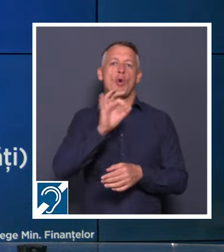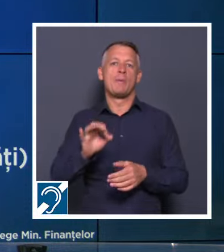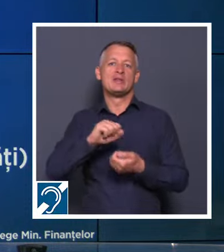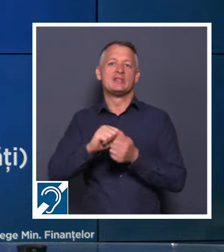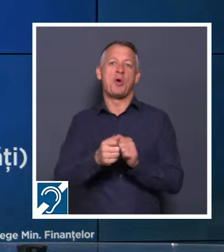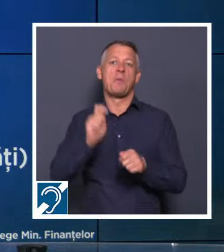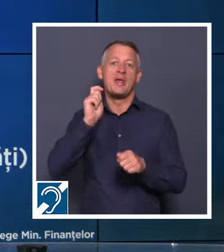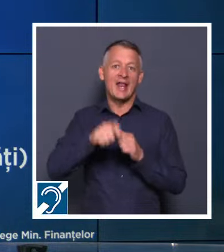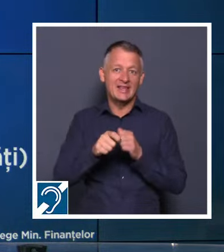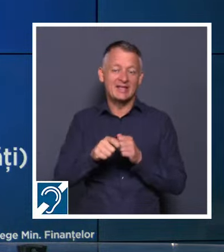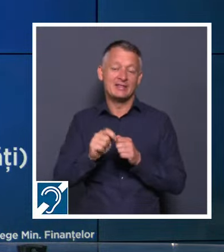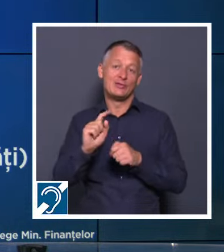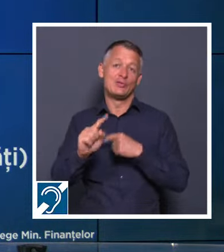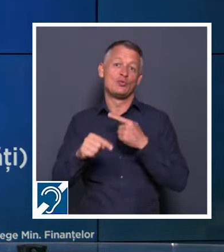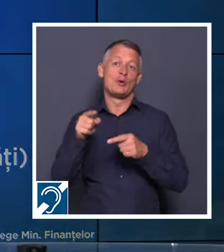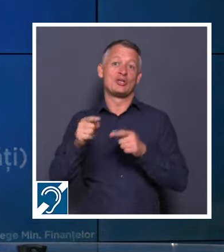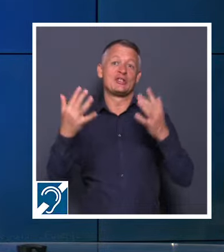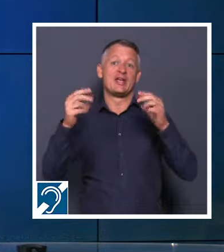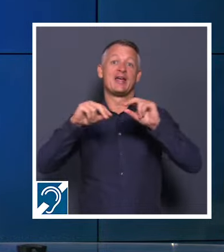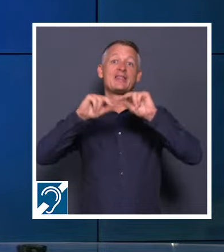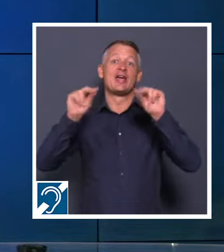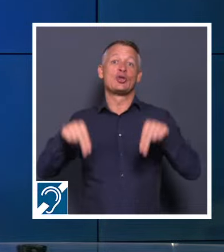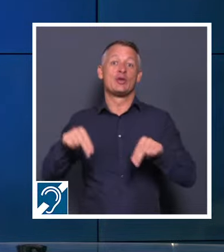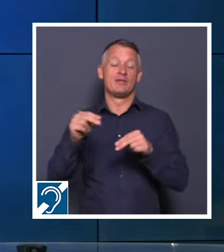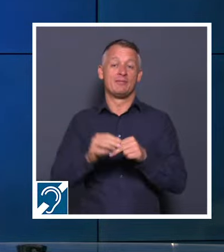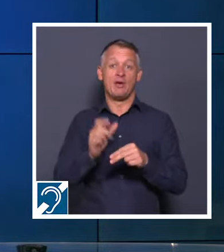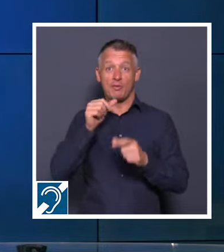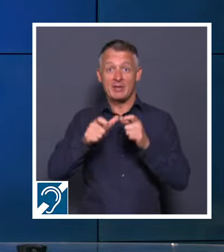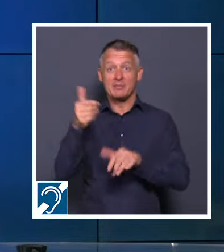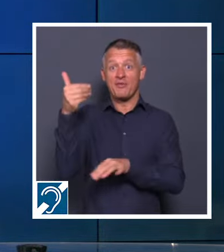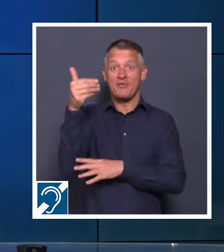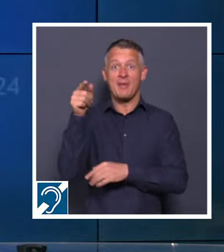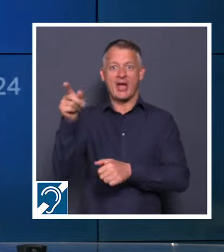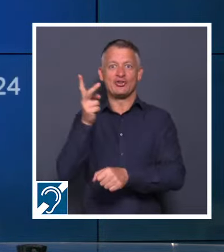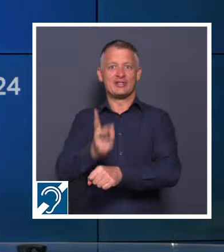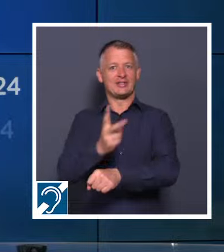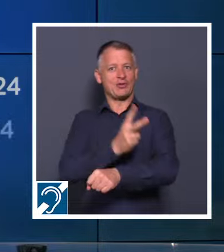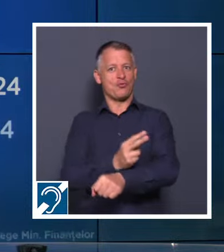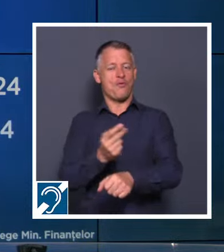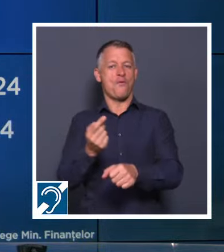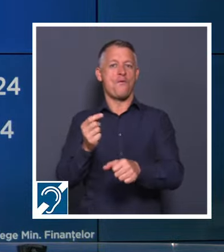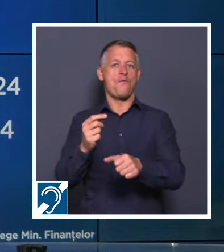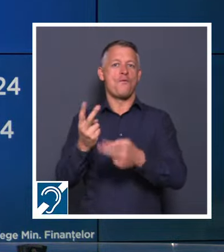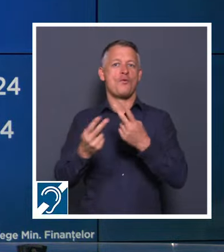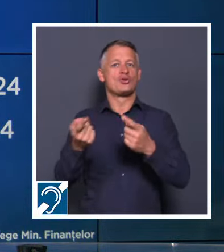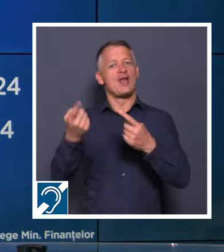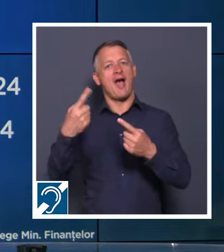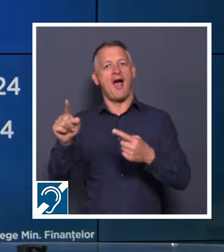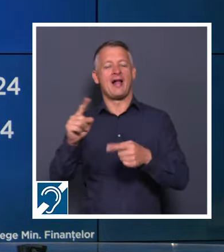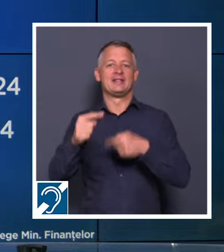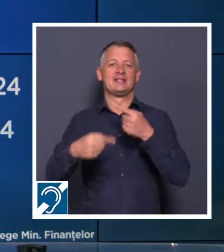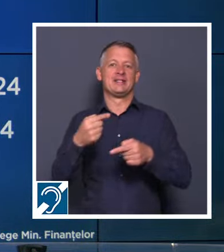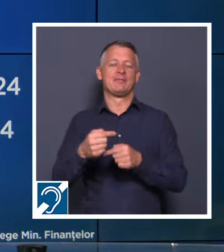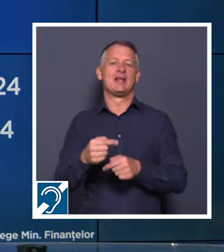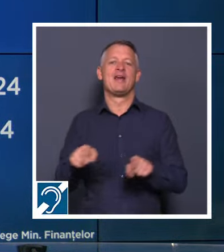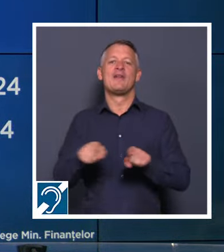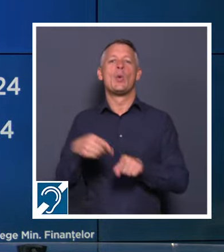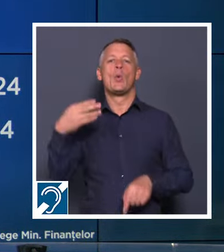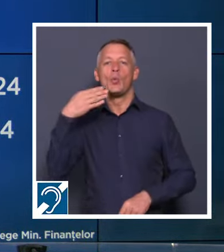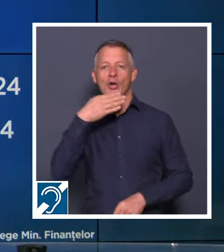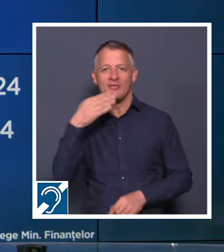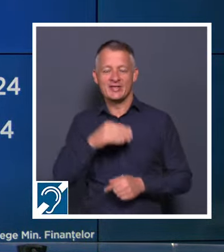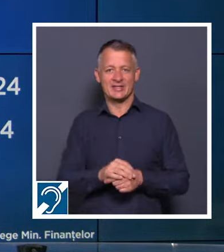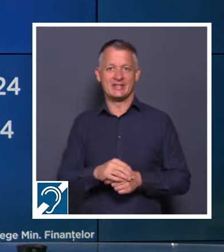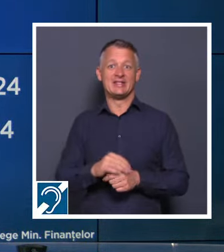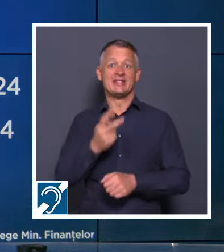acumulate în baza acestei datorii. Când vine vorba despre firme, aici statul folosește un alt sistem, cel de bonificație, adică statul